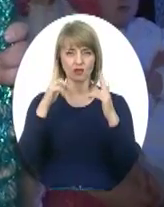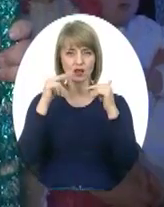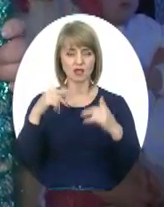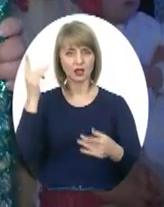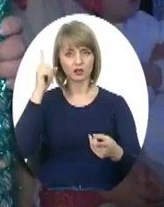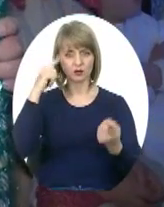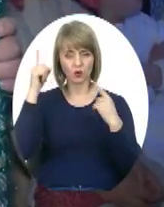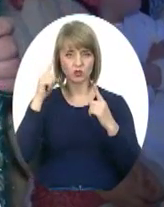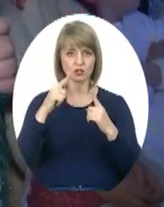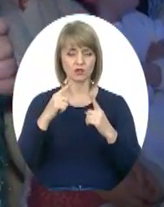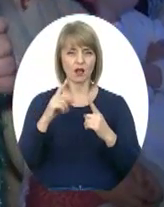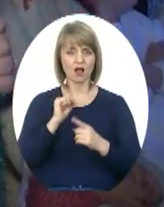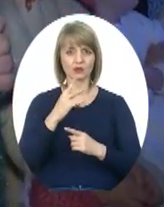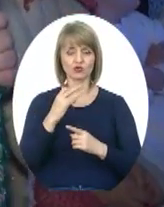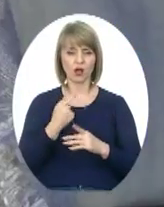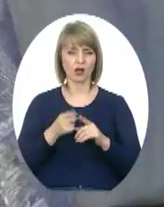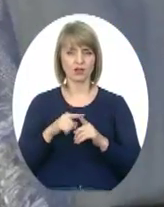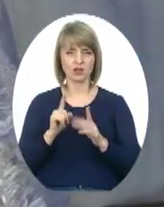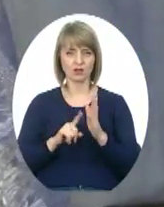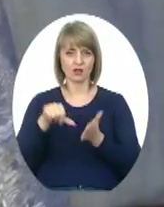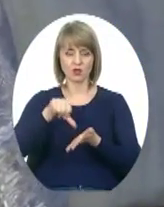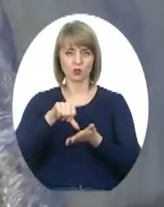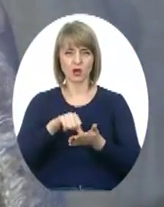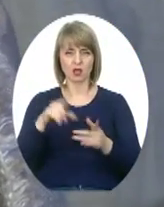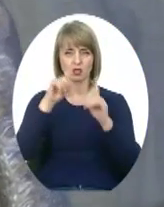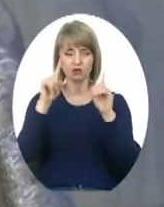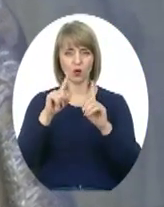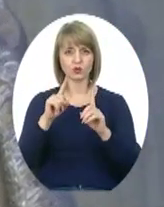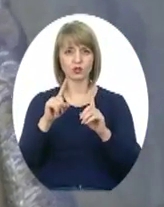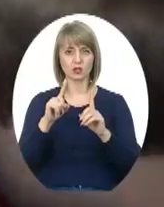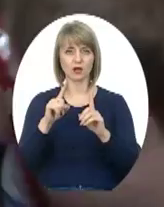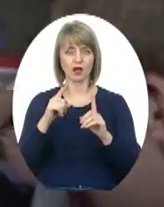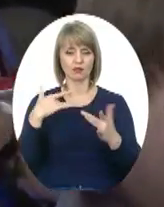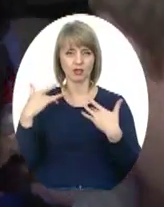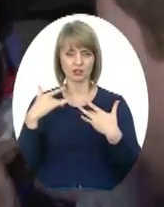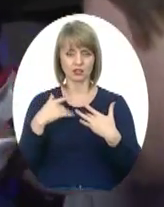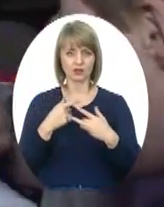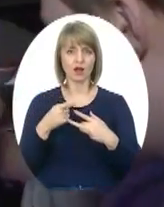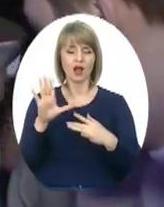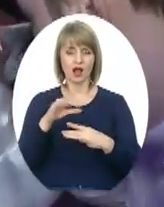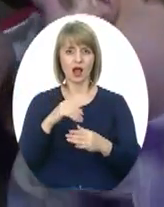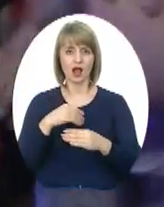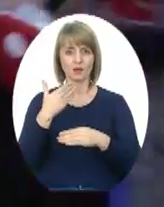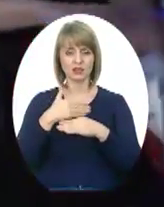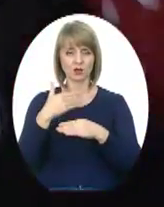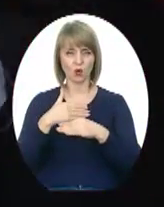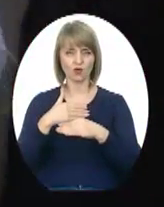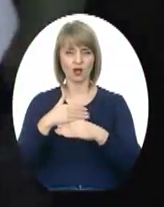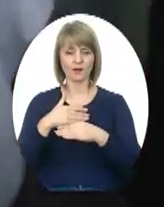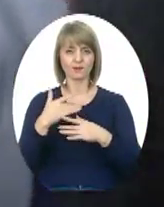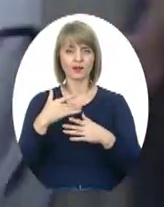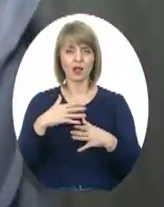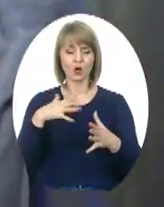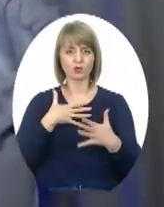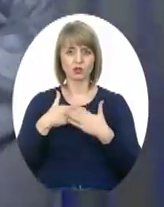дворца творчества «Аншлаг». А ведь это не премьера звездных гастролеров, а всего лишь 40-минутная постановка театральной студии общественной